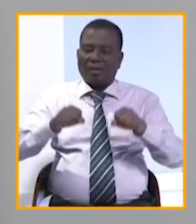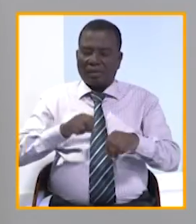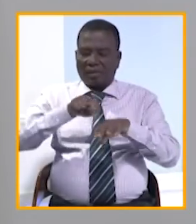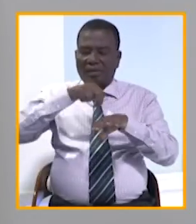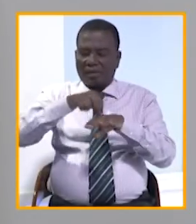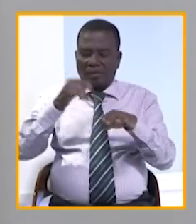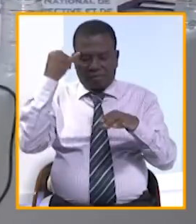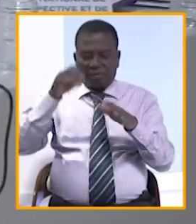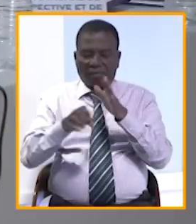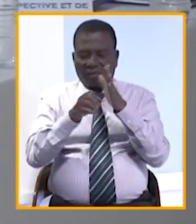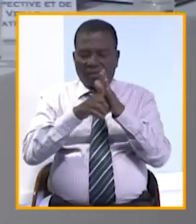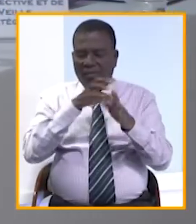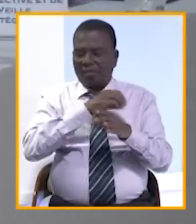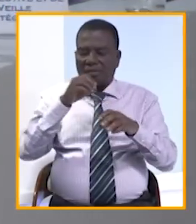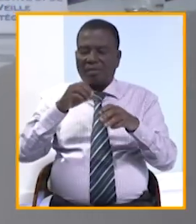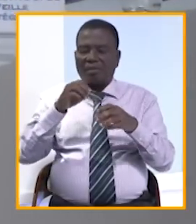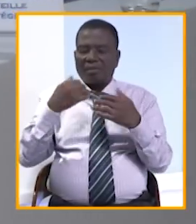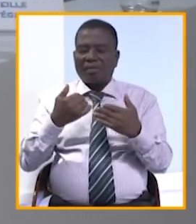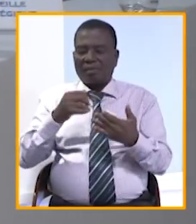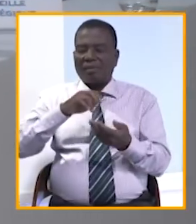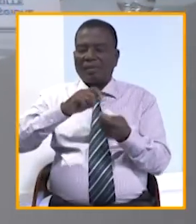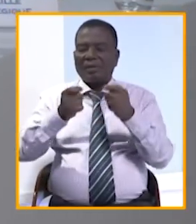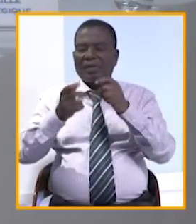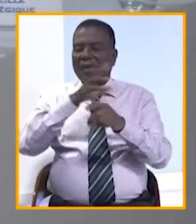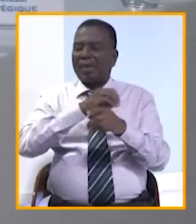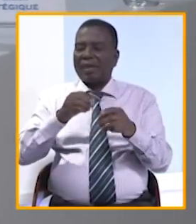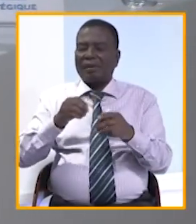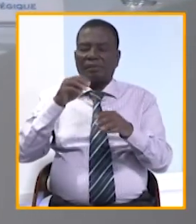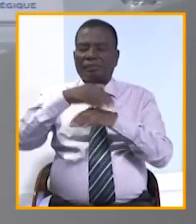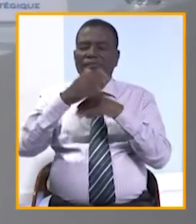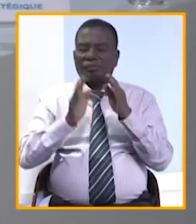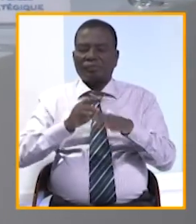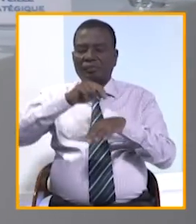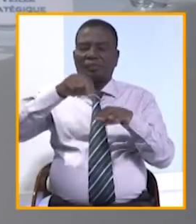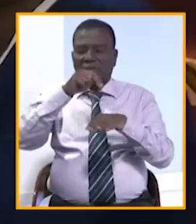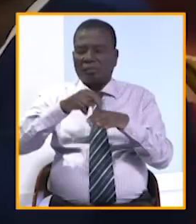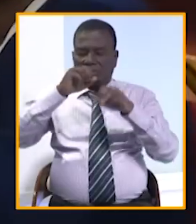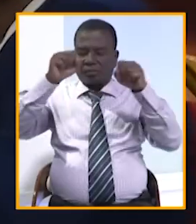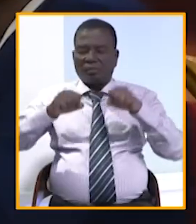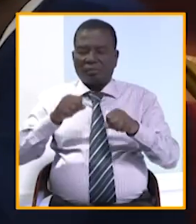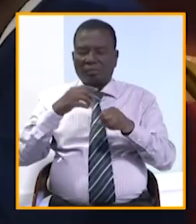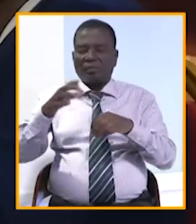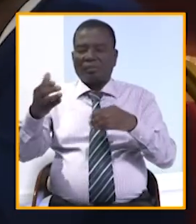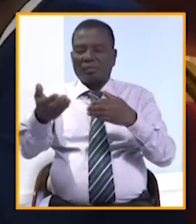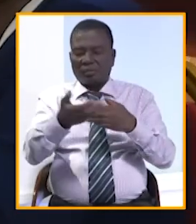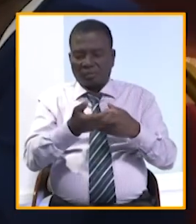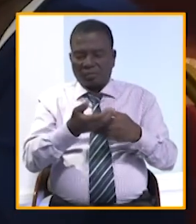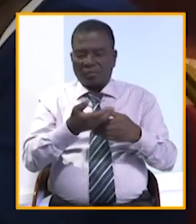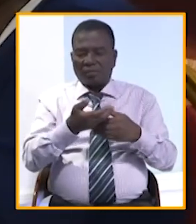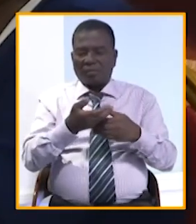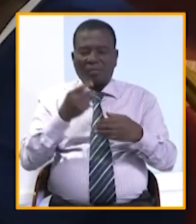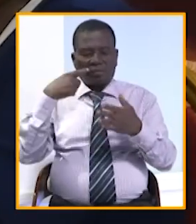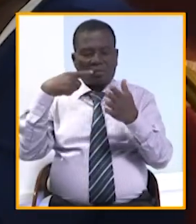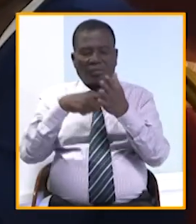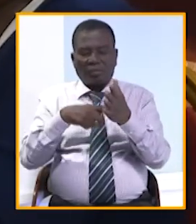d'intelligence économique est à l'étape de validation. Le Bureau national de la prospective et de la veille stratégique recueille à cet effet les